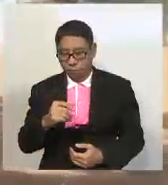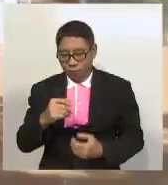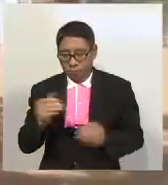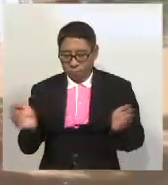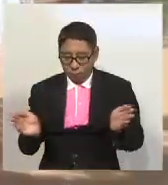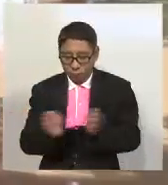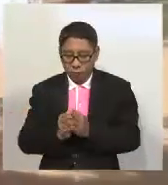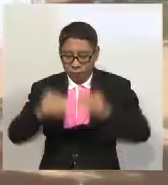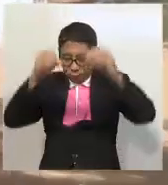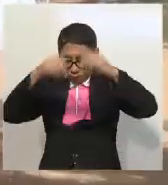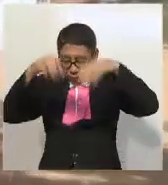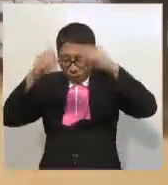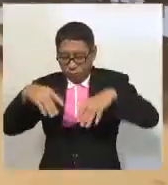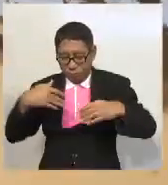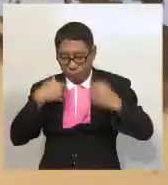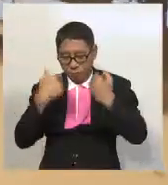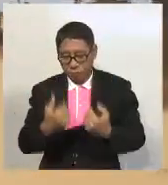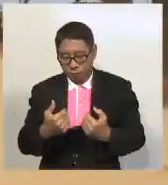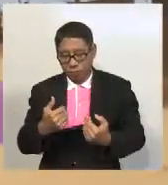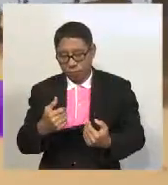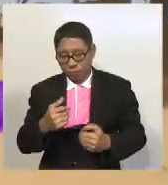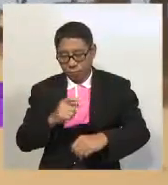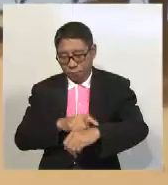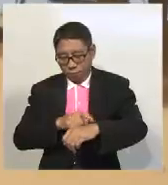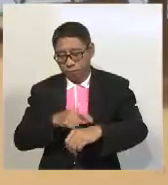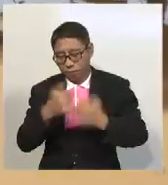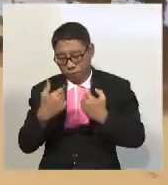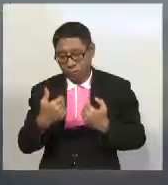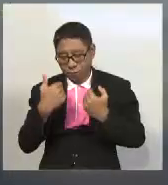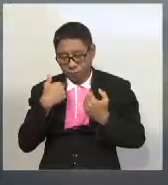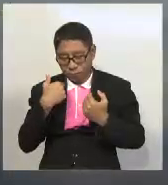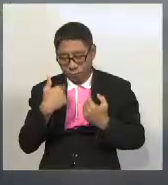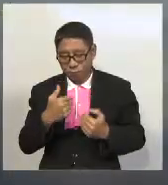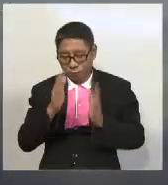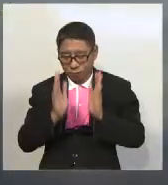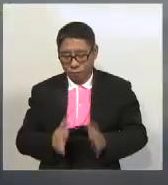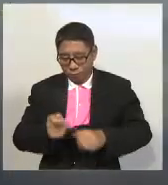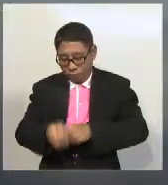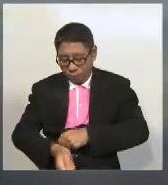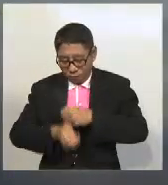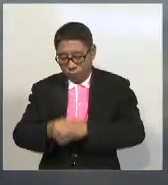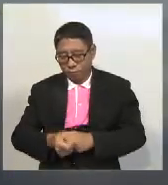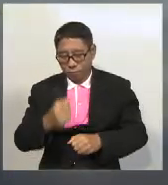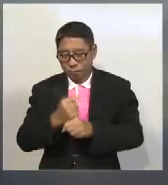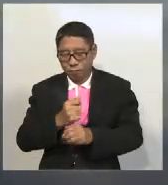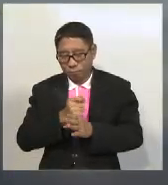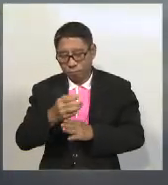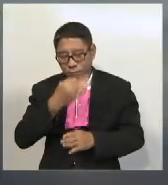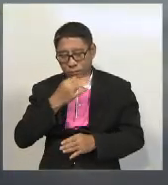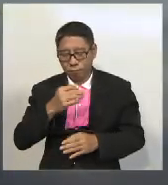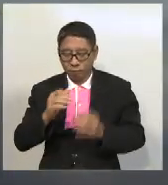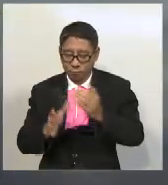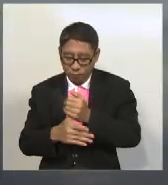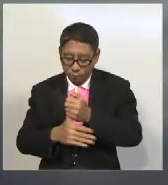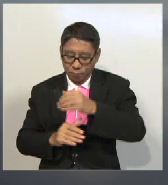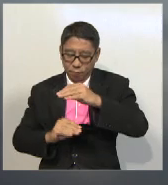ารวมทั้งปริมาณน้ำฝนในพื้นที่ซึ่งในช่วงเวลาดังกล่าวนะคะก็จะเป็นช่วงที่เกษตรกรสามารถทำอาชีพประมงเป็นร